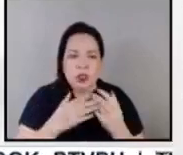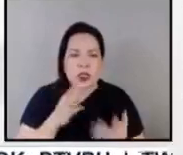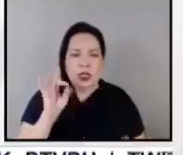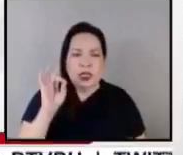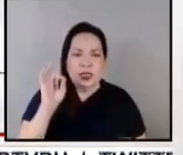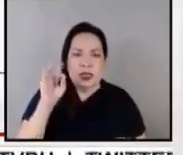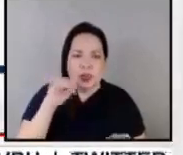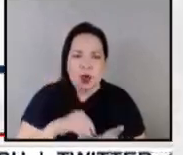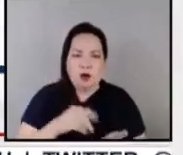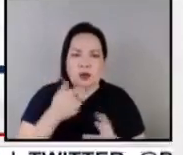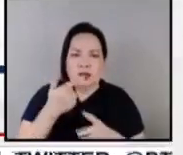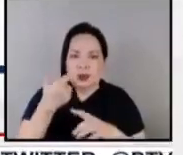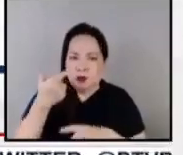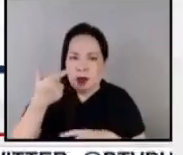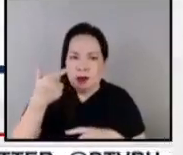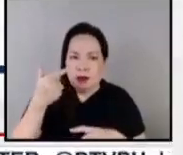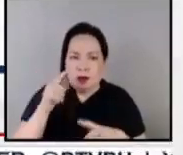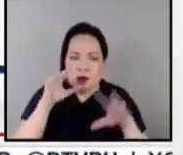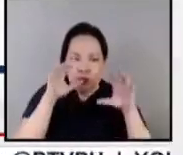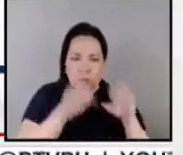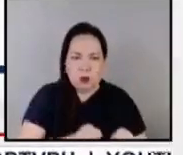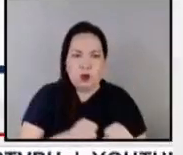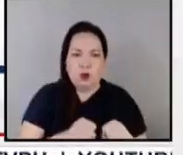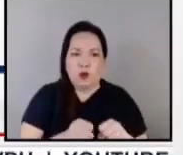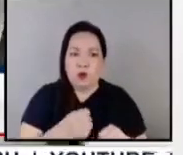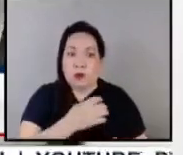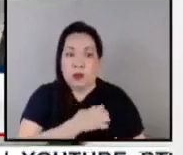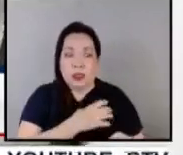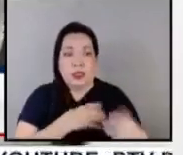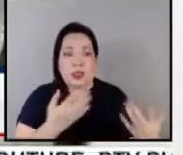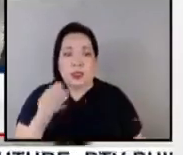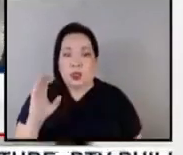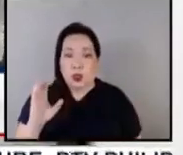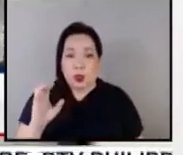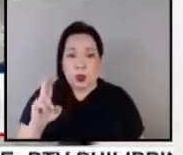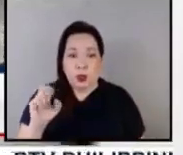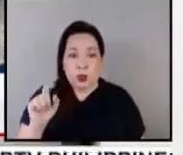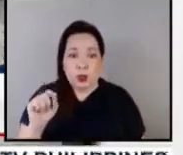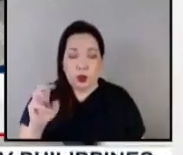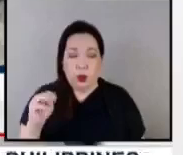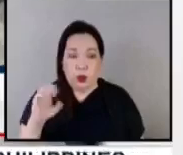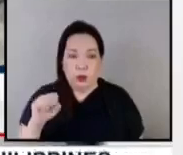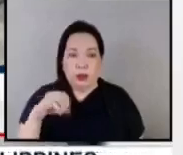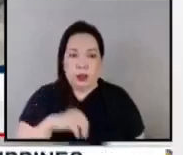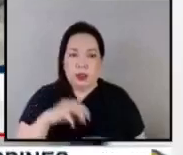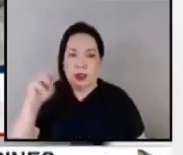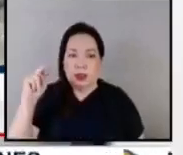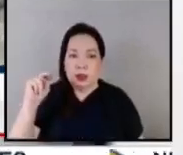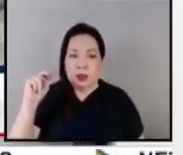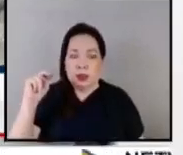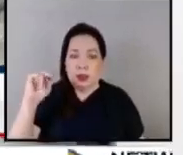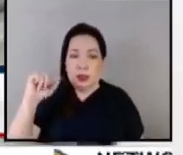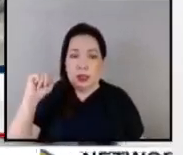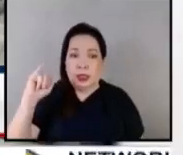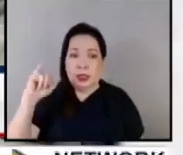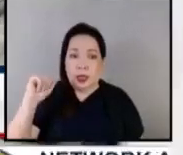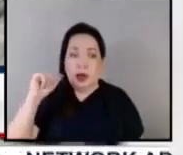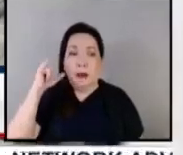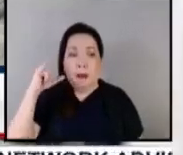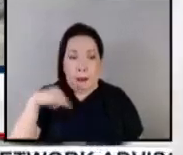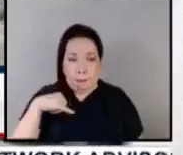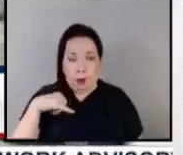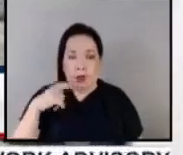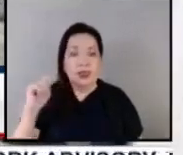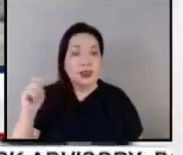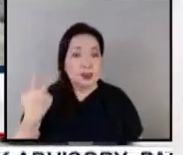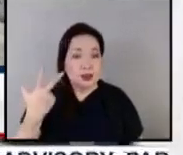mga otoridad sa Customs International Arrival Area ng NAIA Terminal 3 sa Pasay City kagabi. Nakuha ang